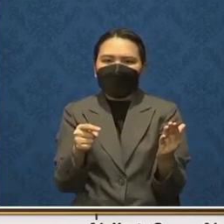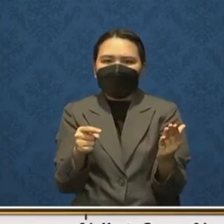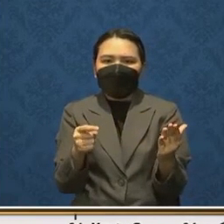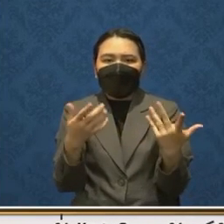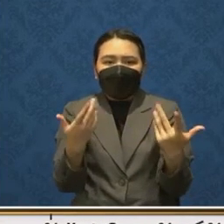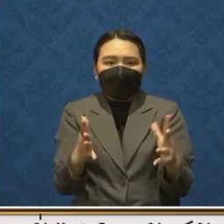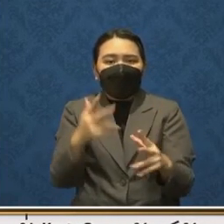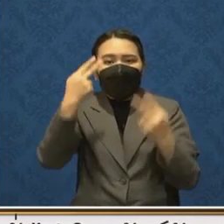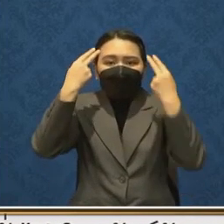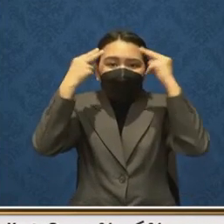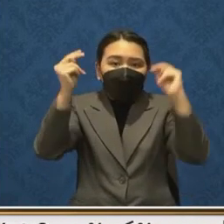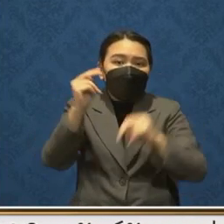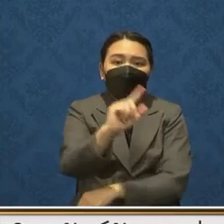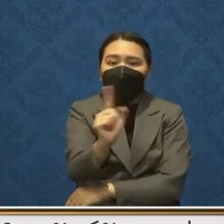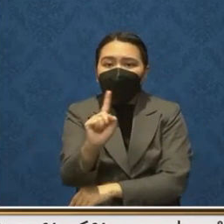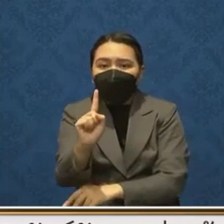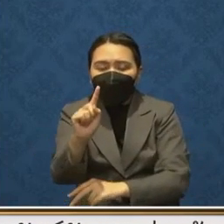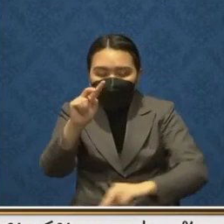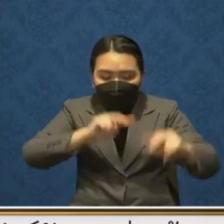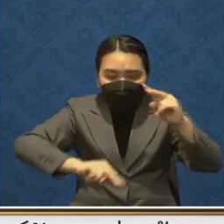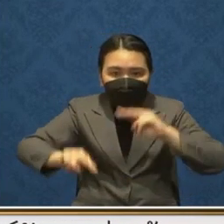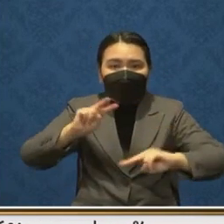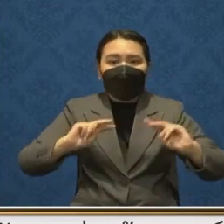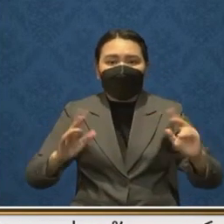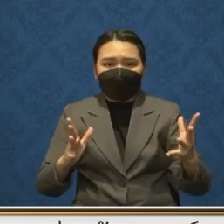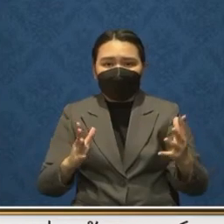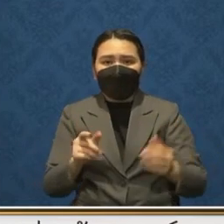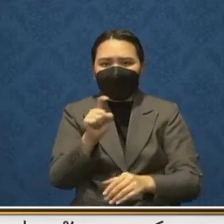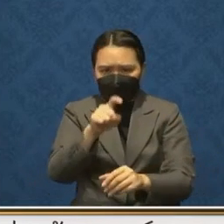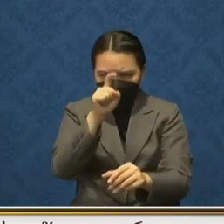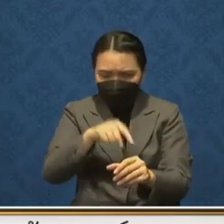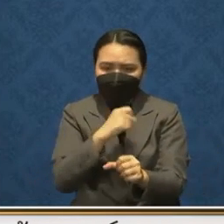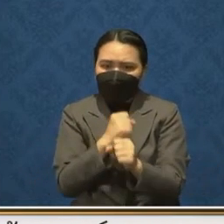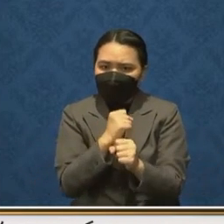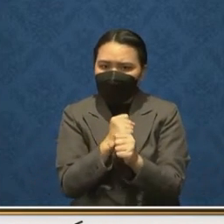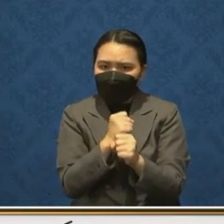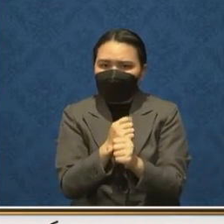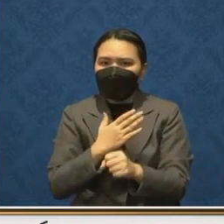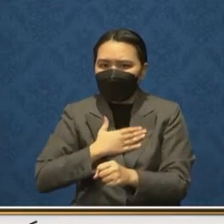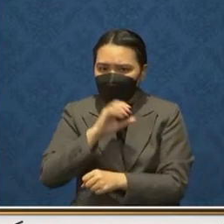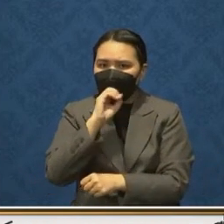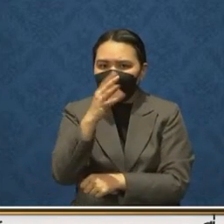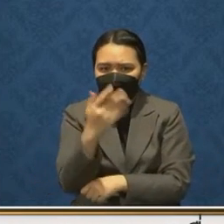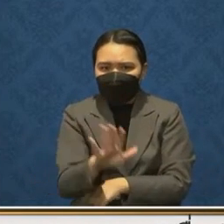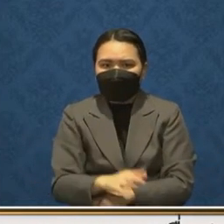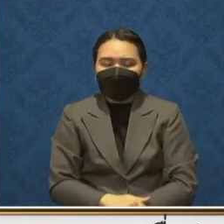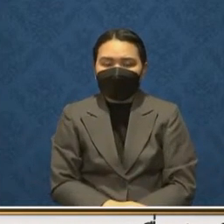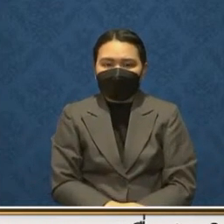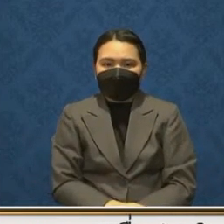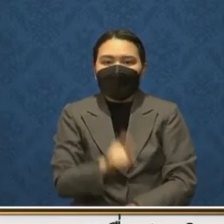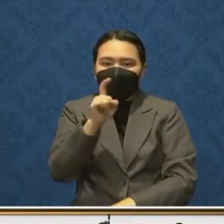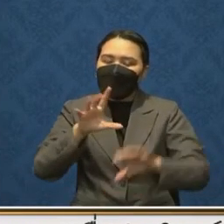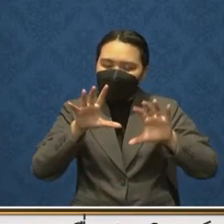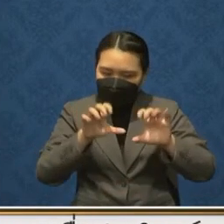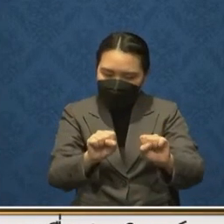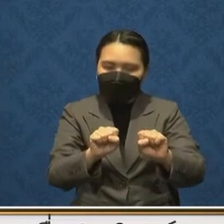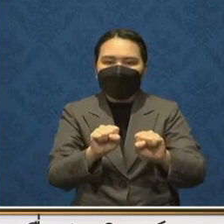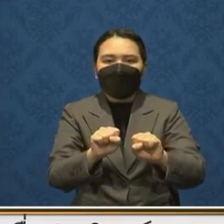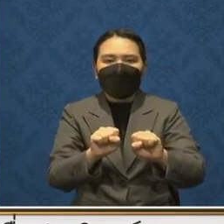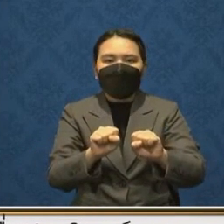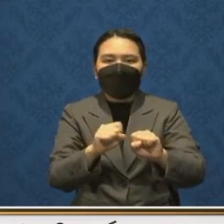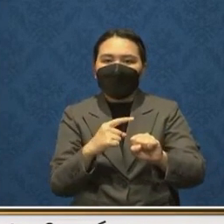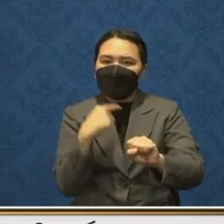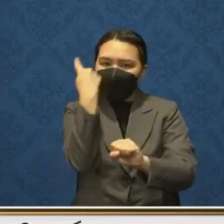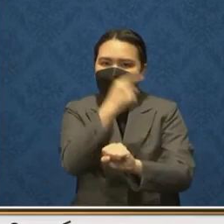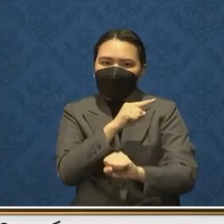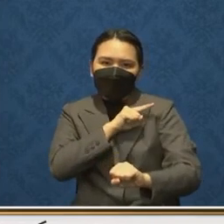ในยไปไหนท่านตเดมเิกา reformผมถอวผมมาแ้งควไปในยกแล้ว ต้จับครับ ใครเกี่วข้อง